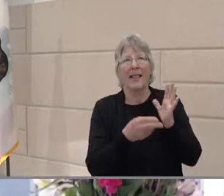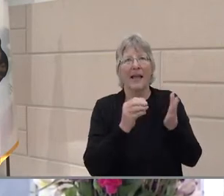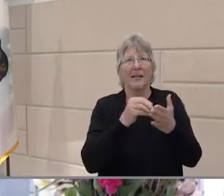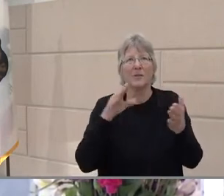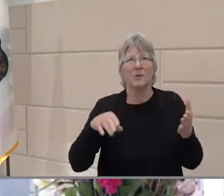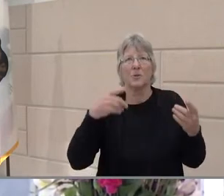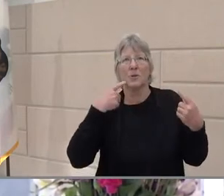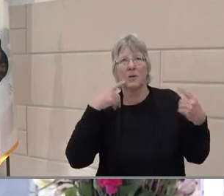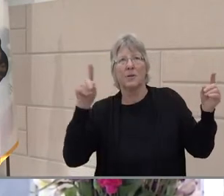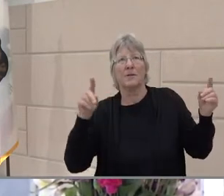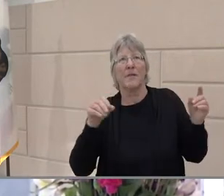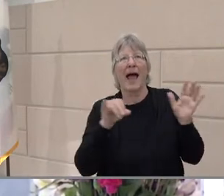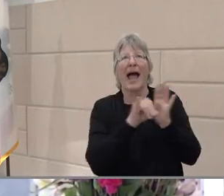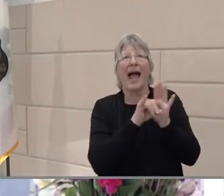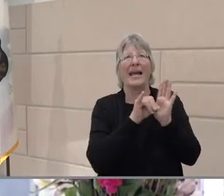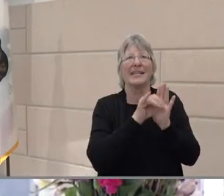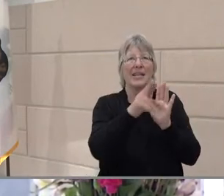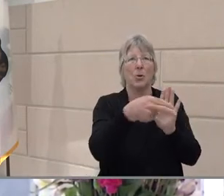អនុសាសន៍